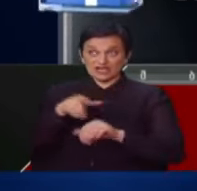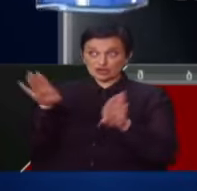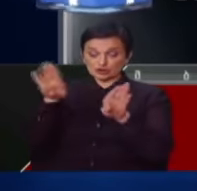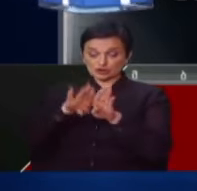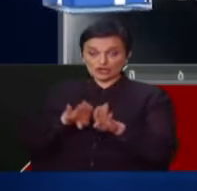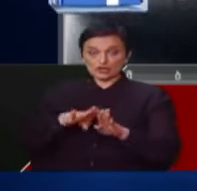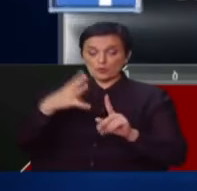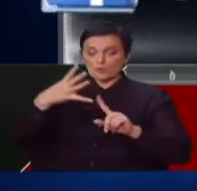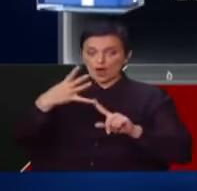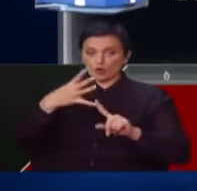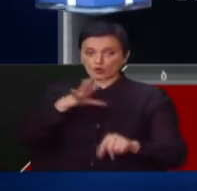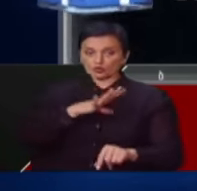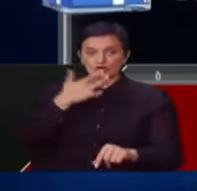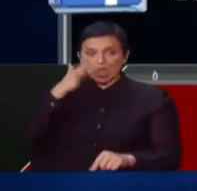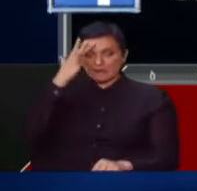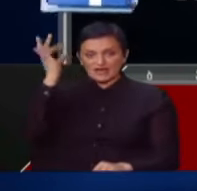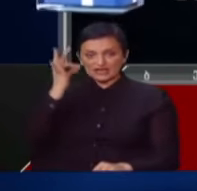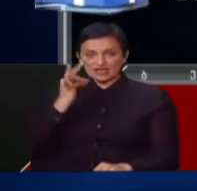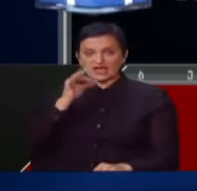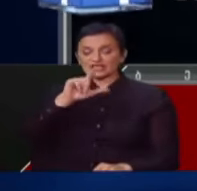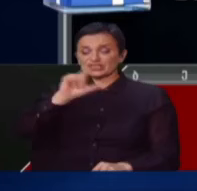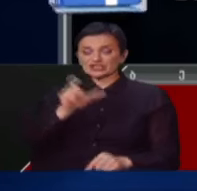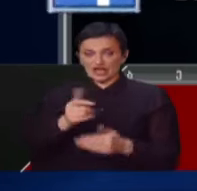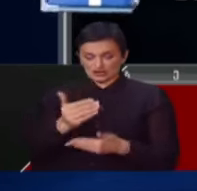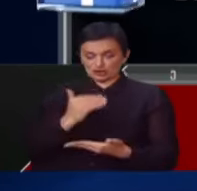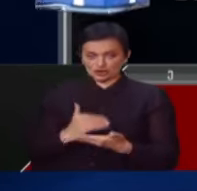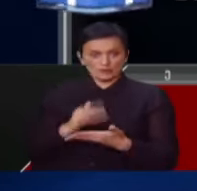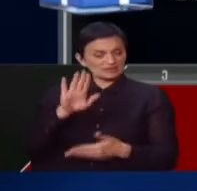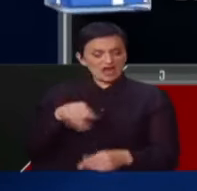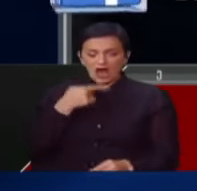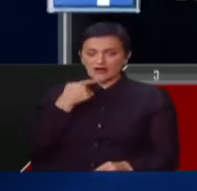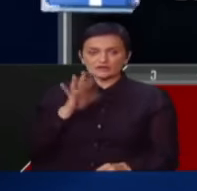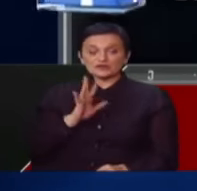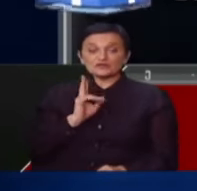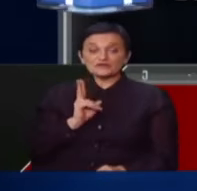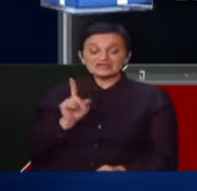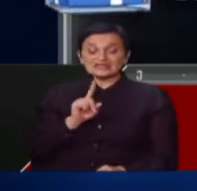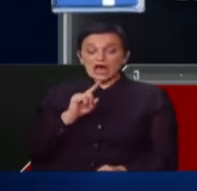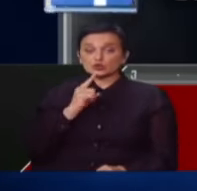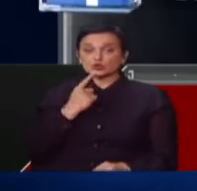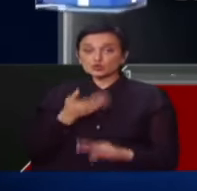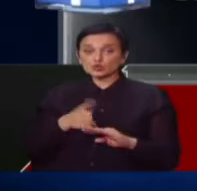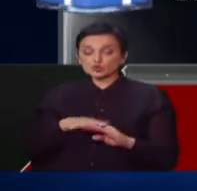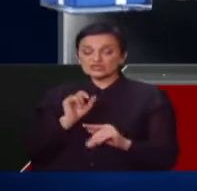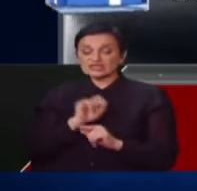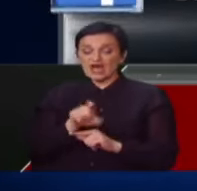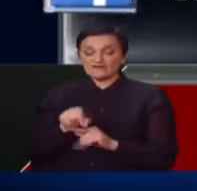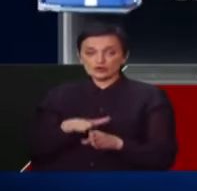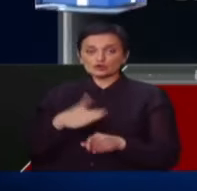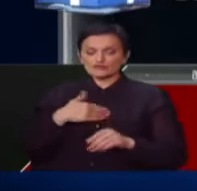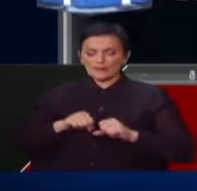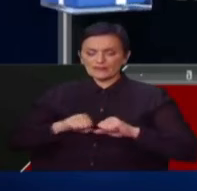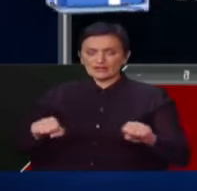კი მეოთხე ვიყავით ამერიკის, გერმანიის და იტალიის შემდეგ. არაფერს ვიტყვი იმაზე, თუ ვინ რა სირთულის დავალებებს ასრულებთ და ჩვენი